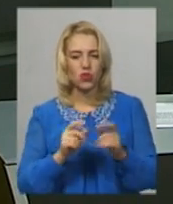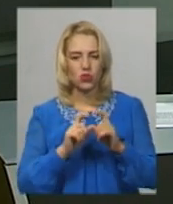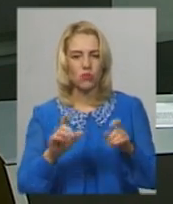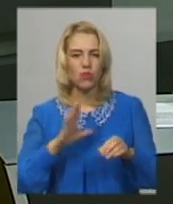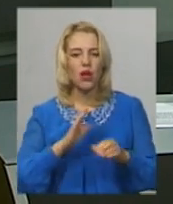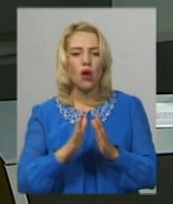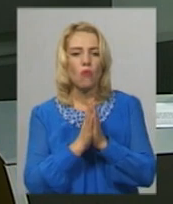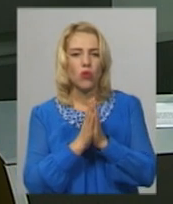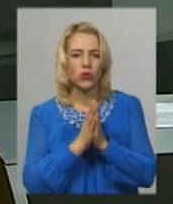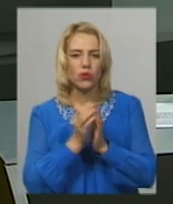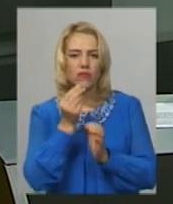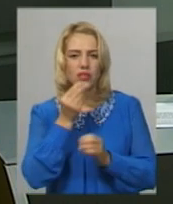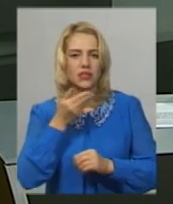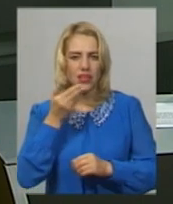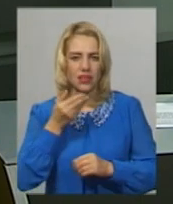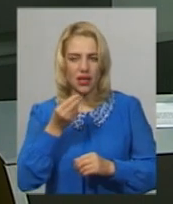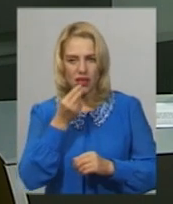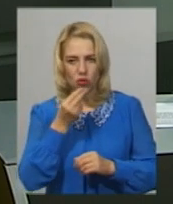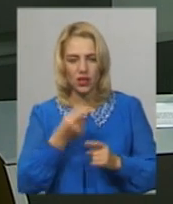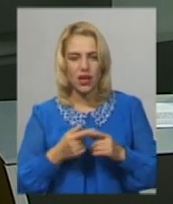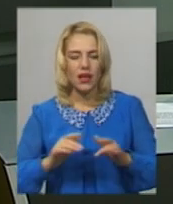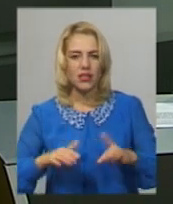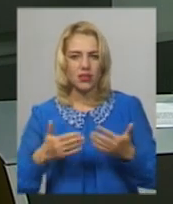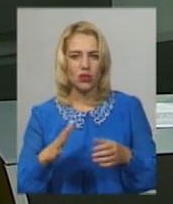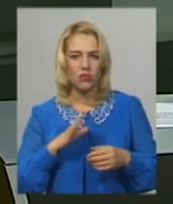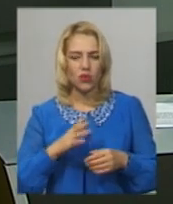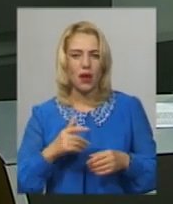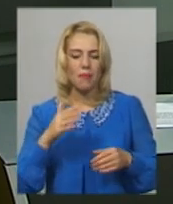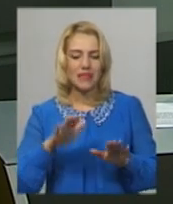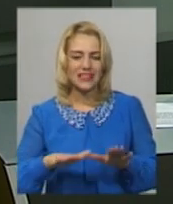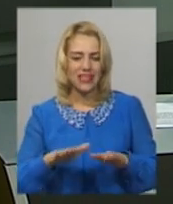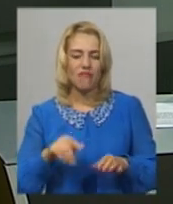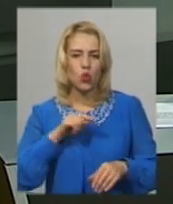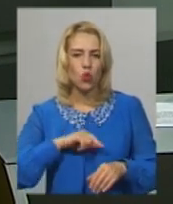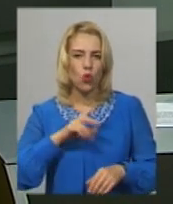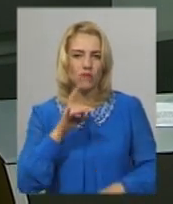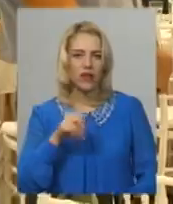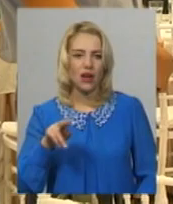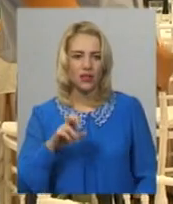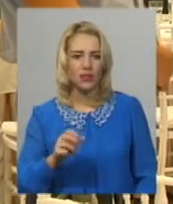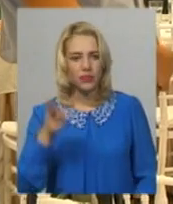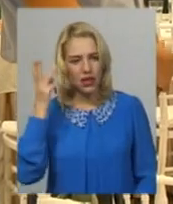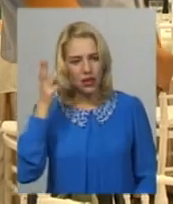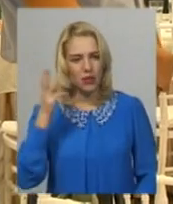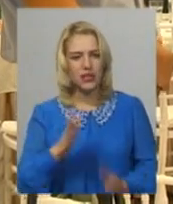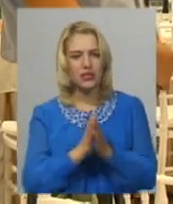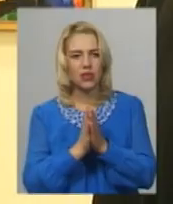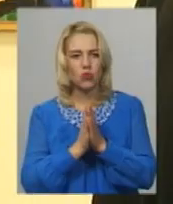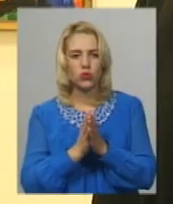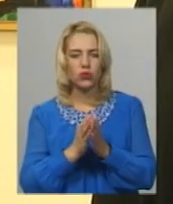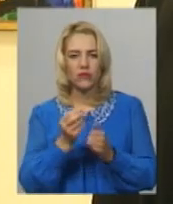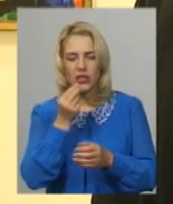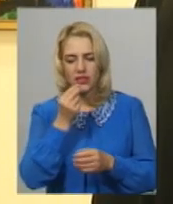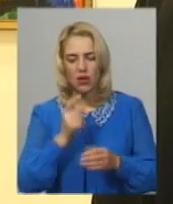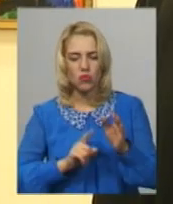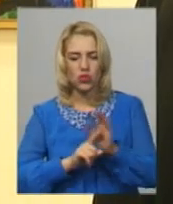молитовний сніданок. Ініціатором 4-го такого заходу стала місцева духовна рада. Хмельницький молитовний сніданок